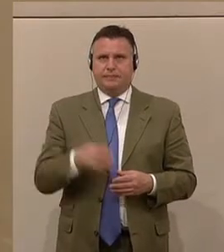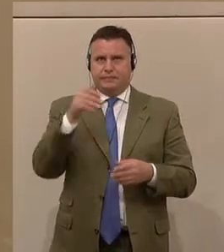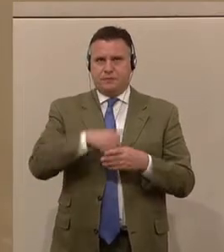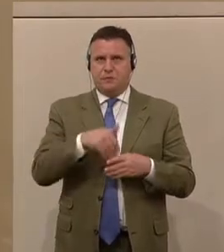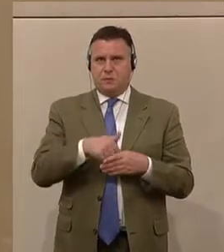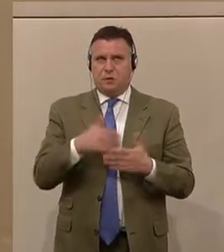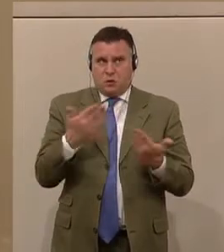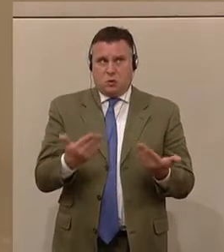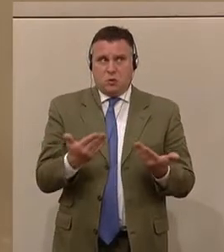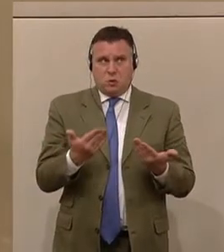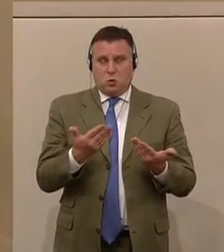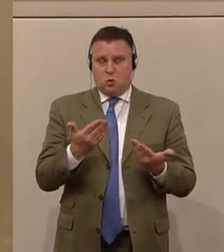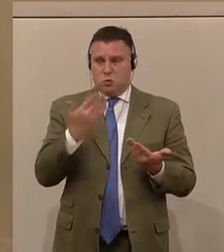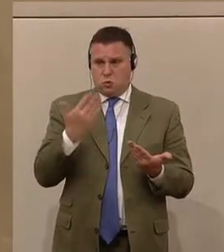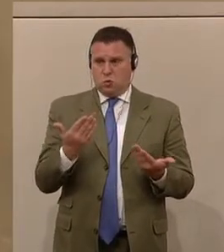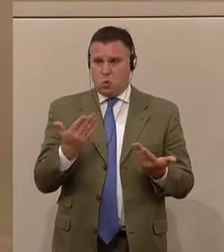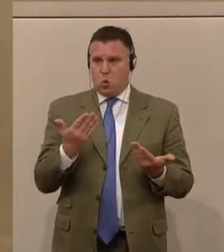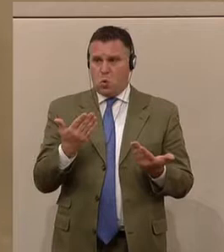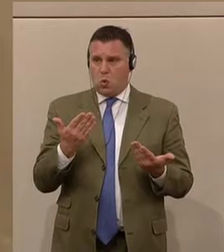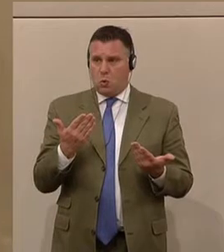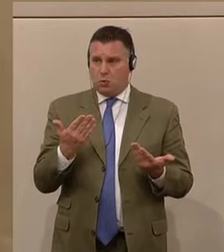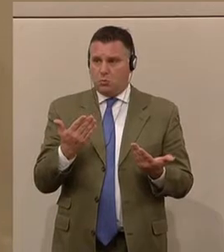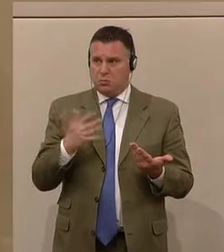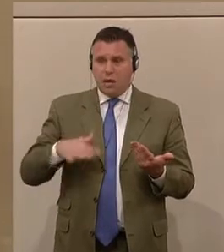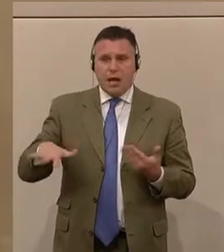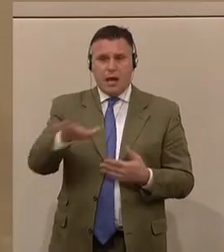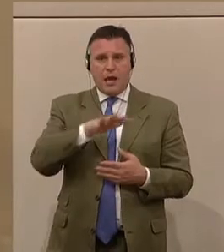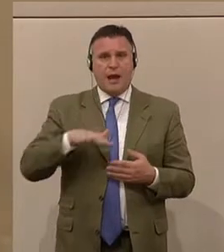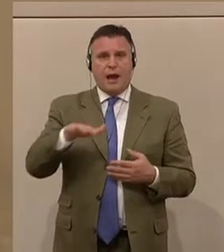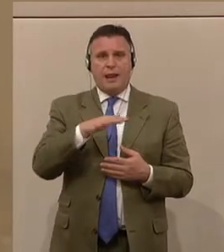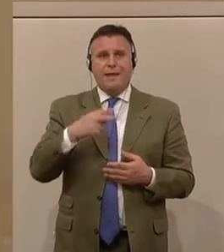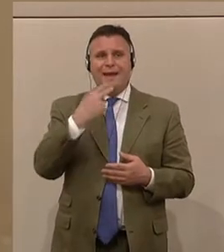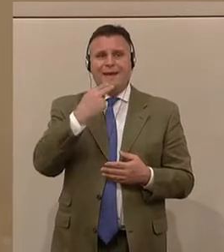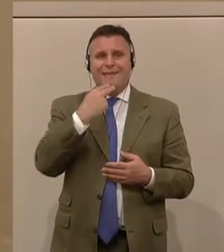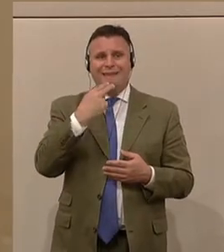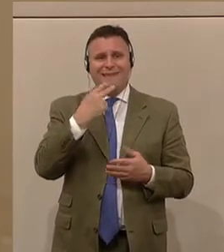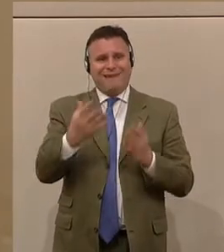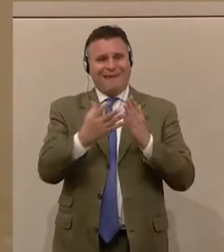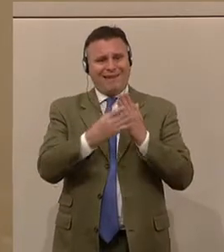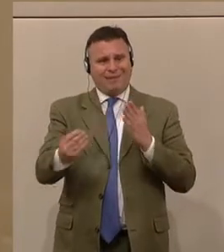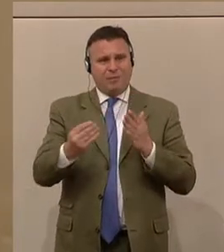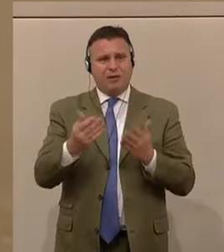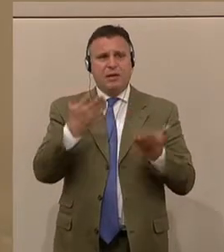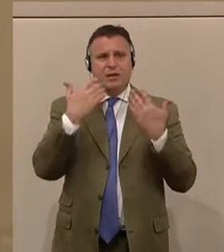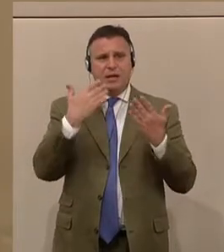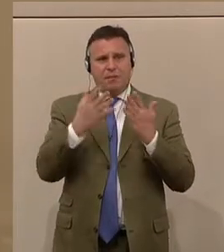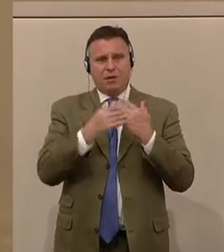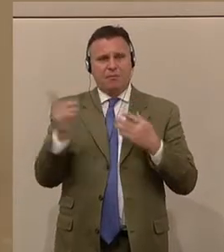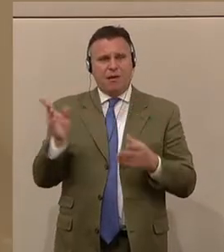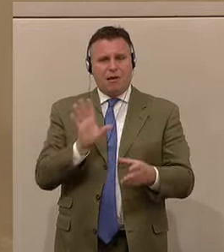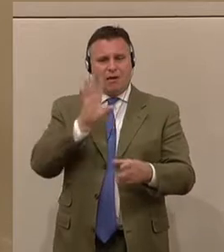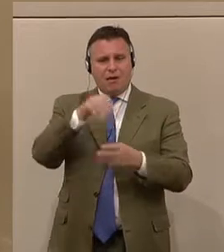denn ein Zufall, dass nahezu alle Klima- und Energieexperten diese integrierte Klima-